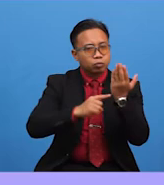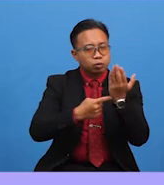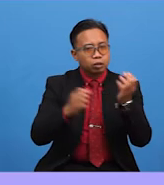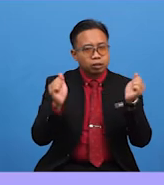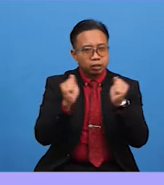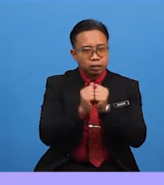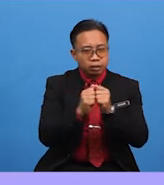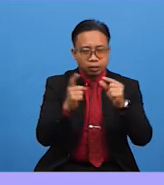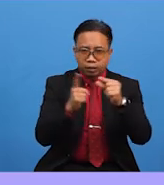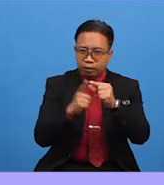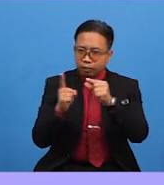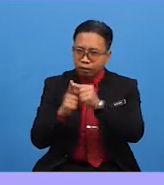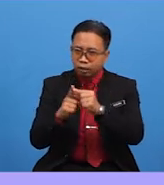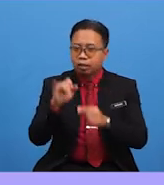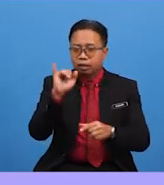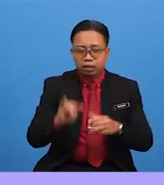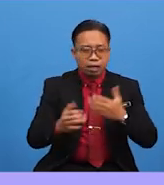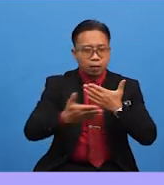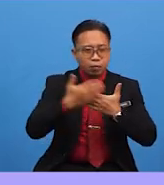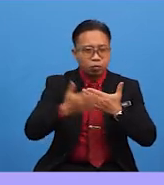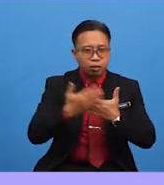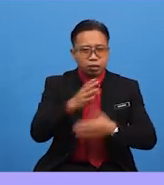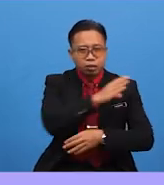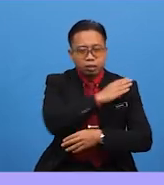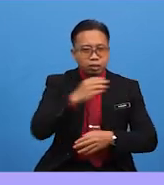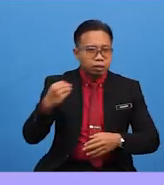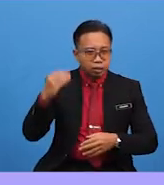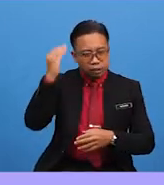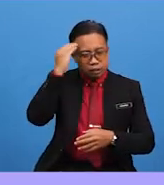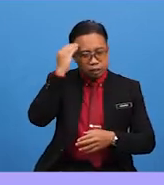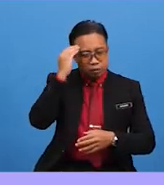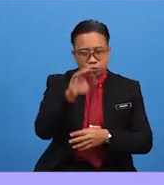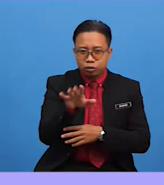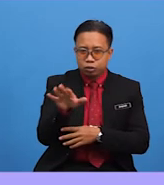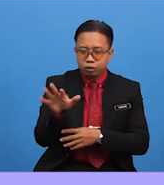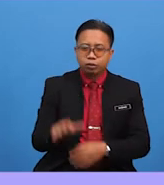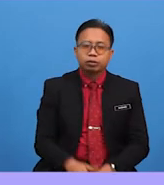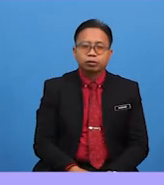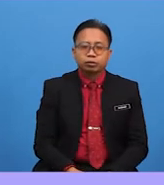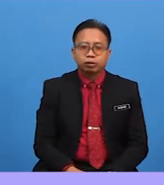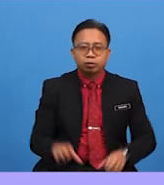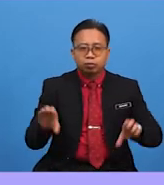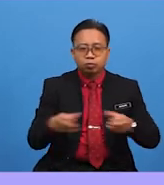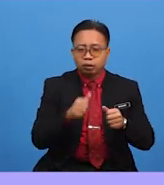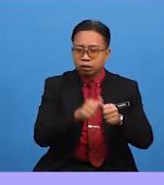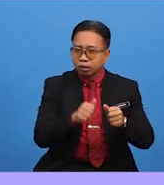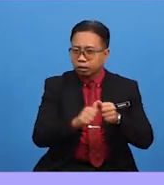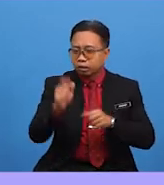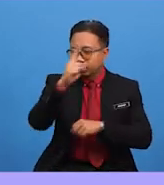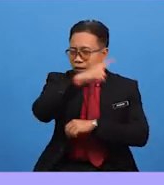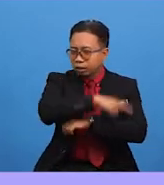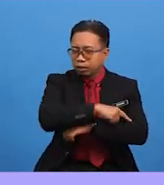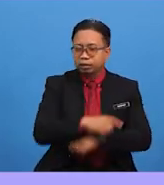Mulakan dengan perkataan-perkataan yang mudah dan tahu dieja. Buatlah setiap